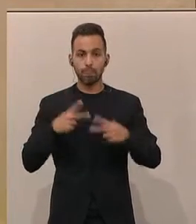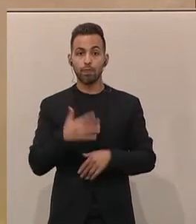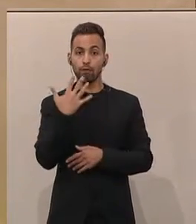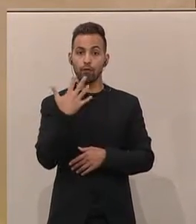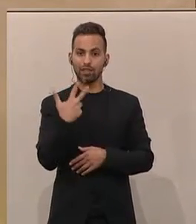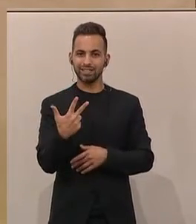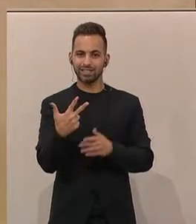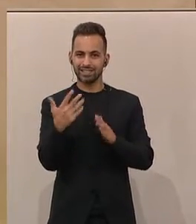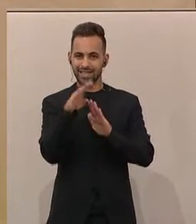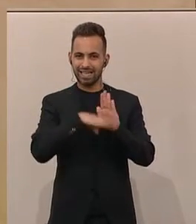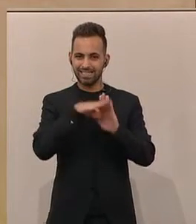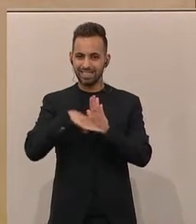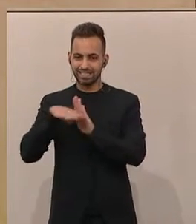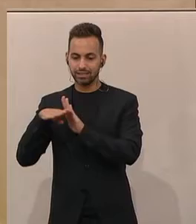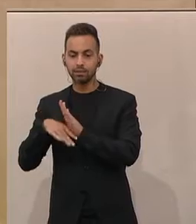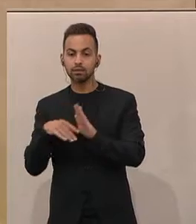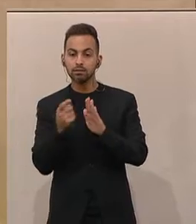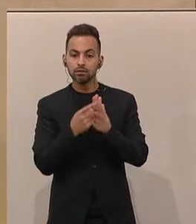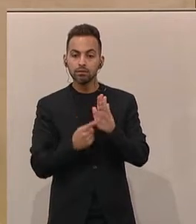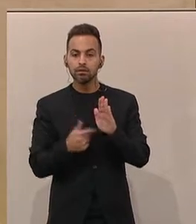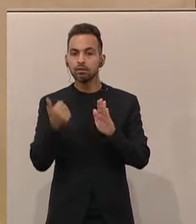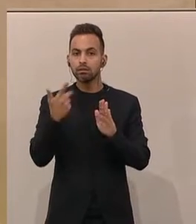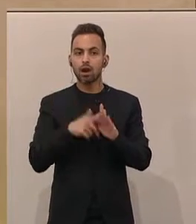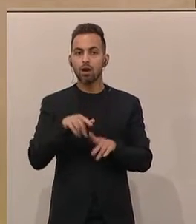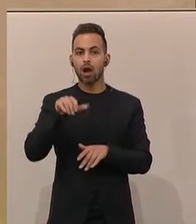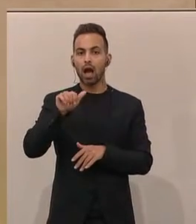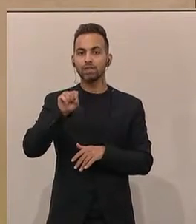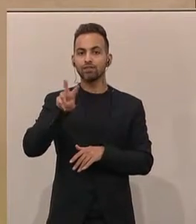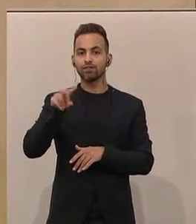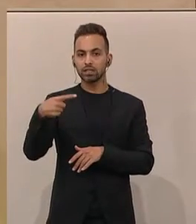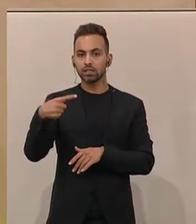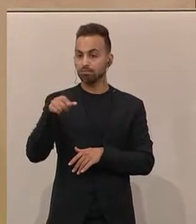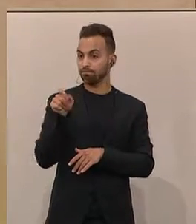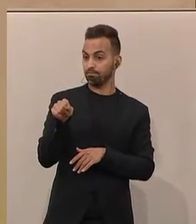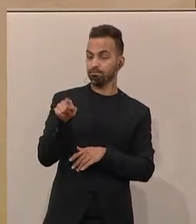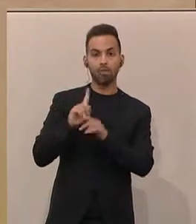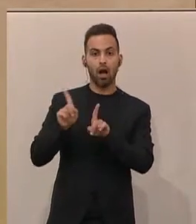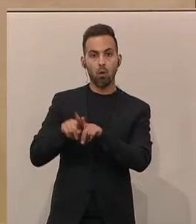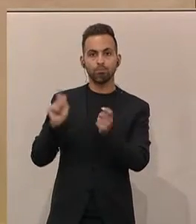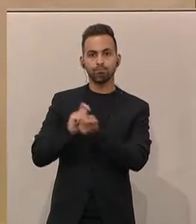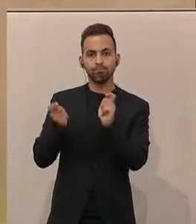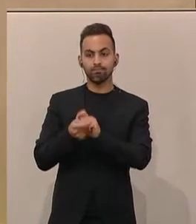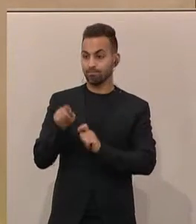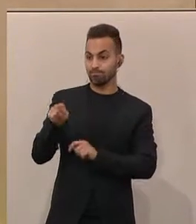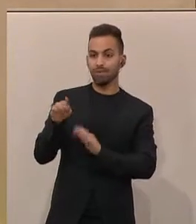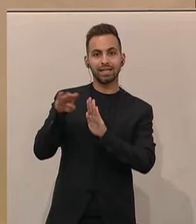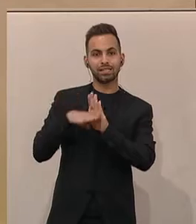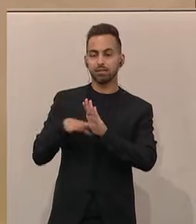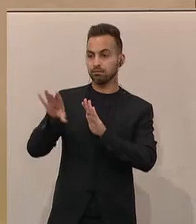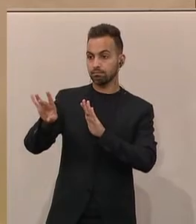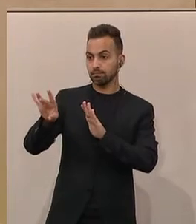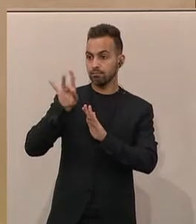35 Gesetze, die wir ändern, ist eben auch das ASVG. Und wir nutzen eben jetzt dieses Gesetz, diese